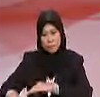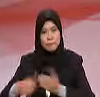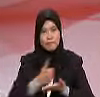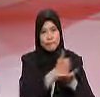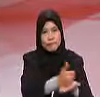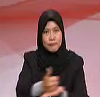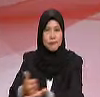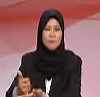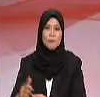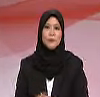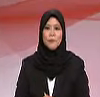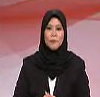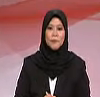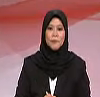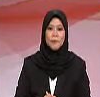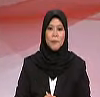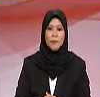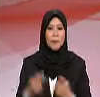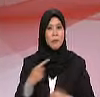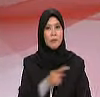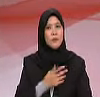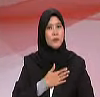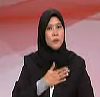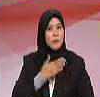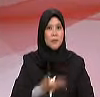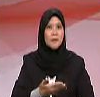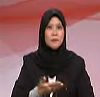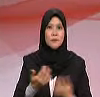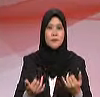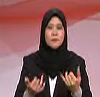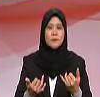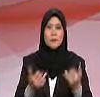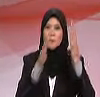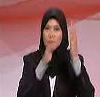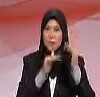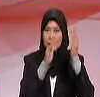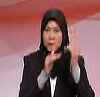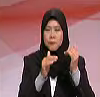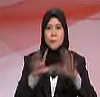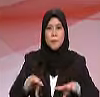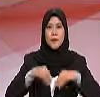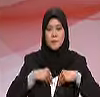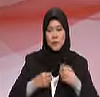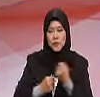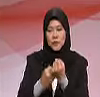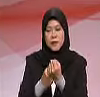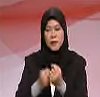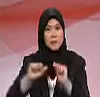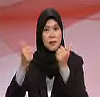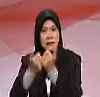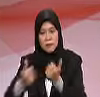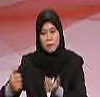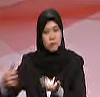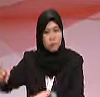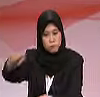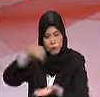terus komited dan terus berharap juga menerima sumbangan daripada mana-mana agensi, dan